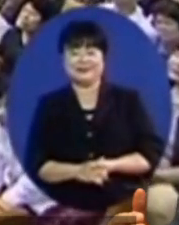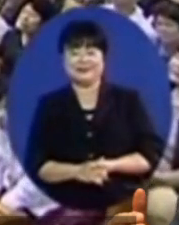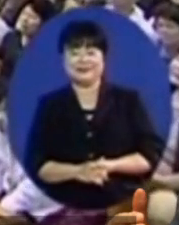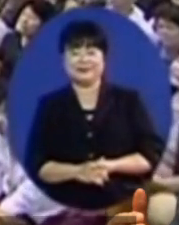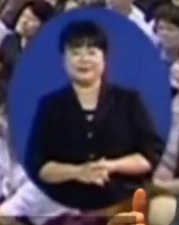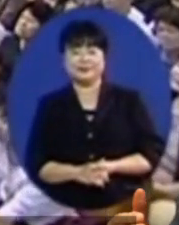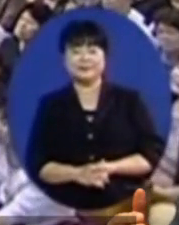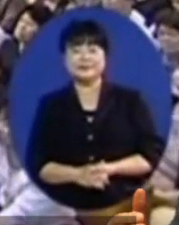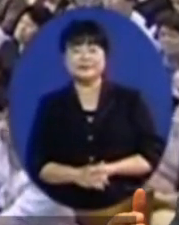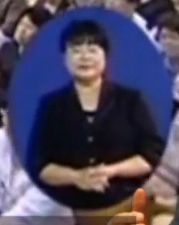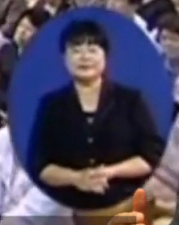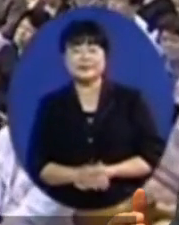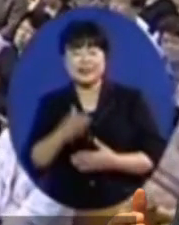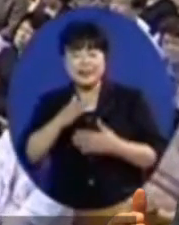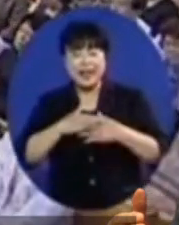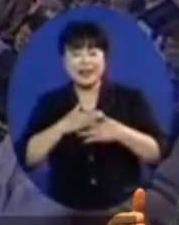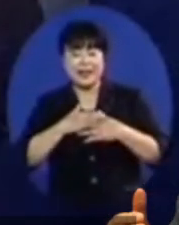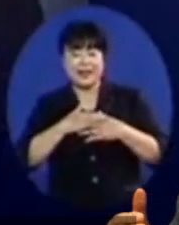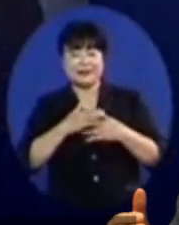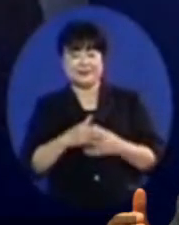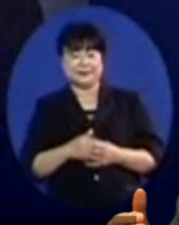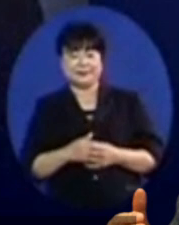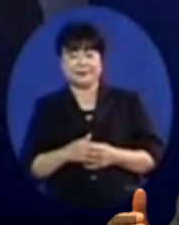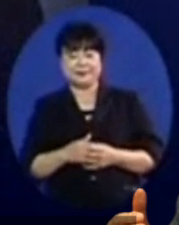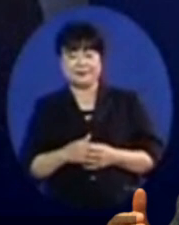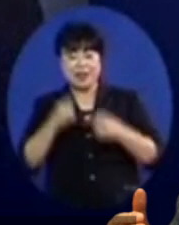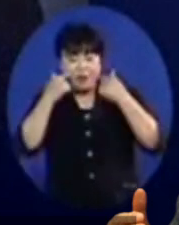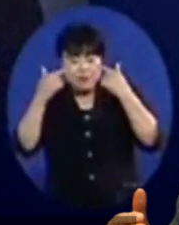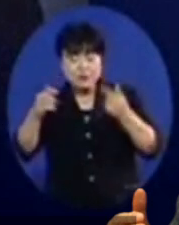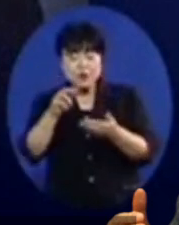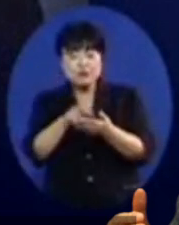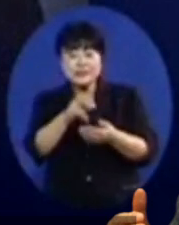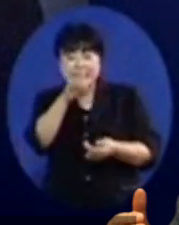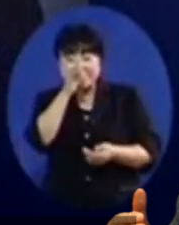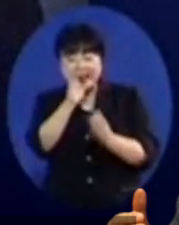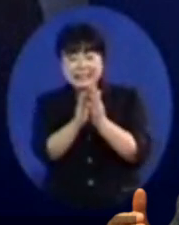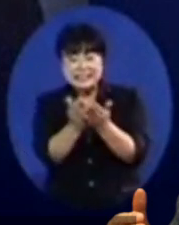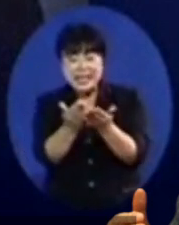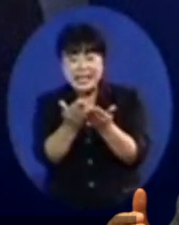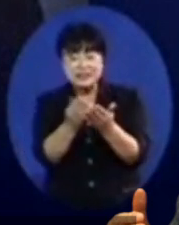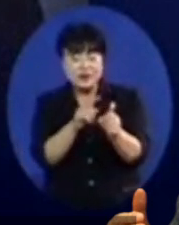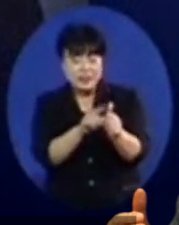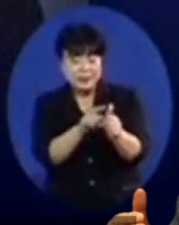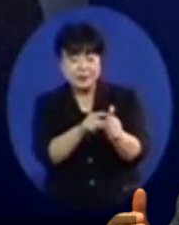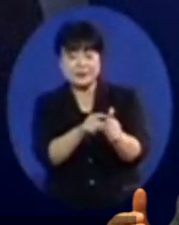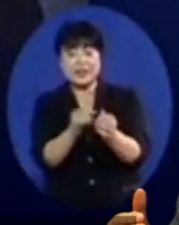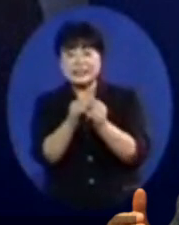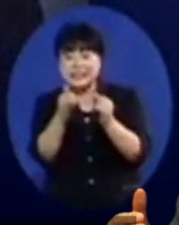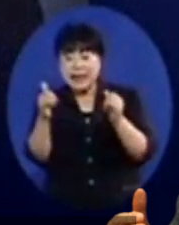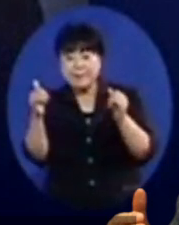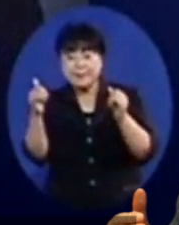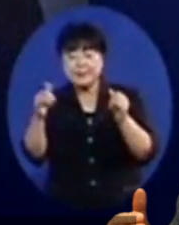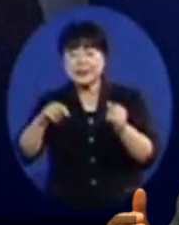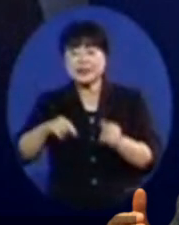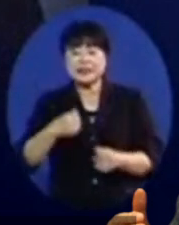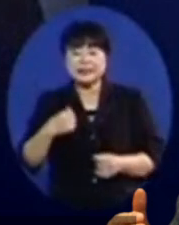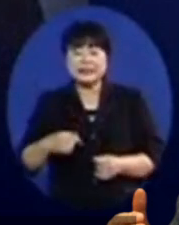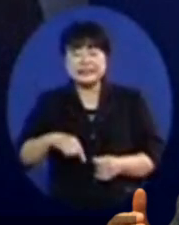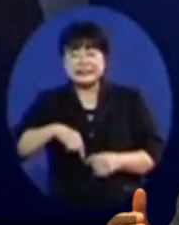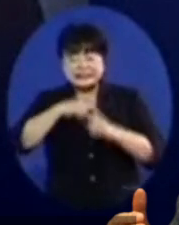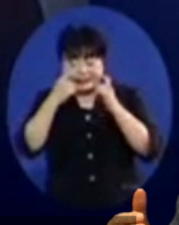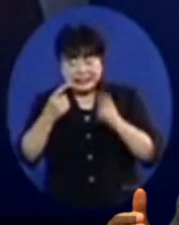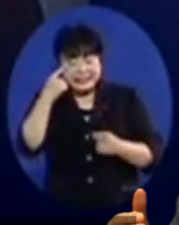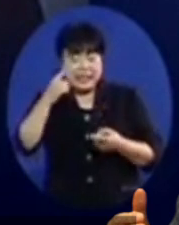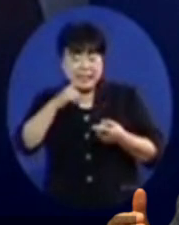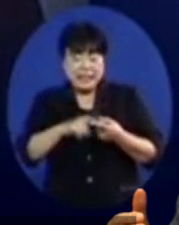데이비드 리버만은 나에겐 분명 문제가 있다는 책에서 이렇게 말했습니다. 사람은 자신이 생각하는